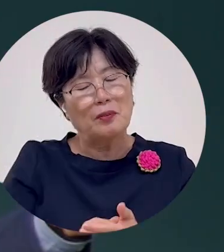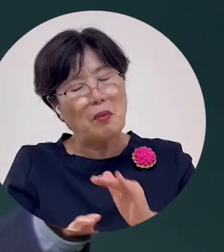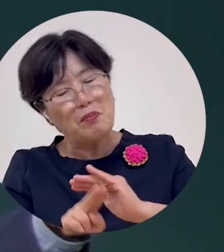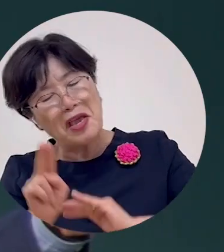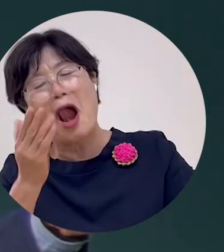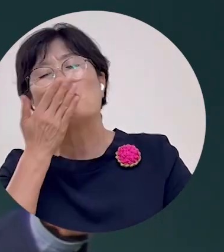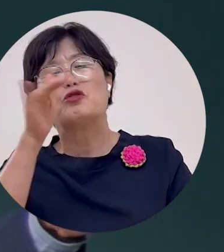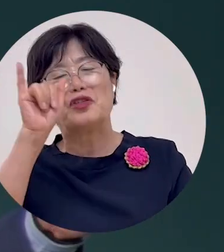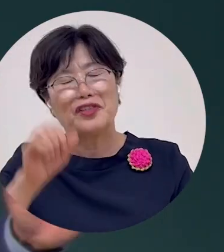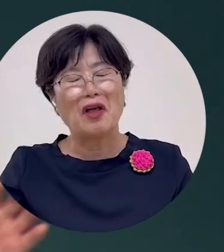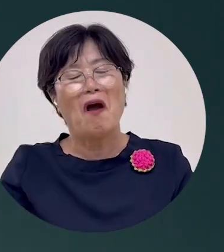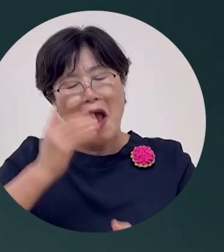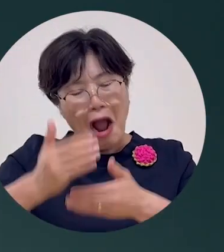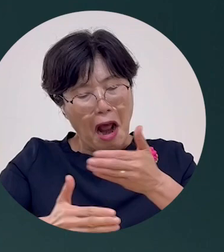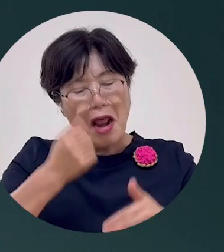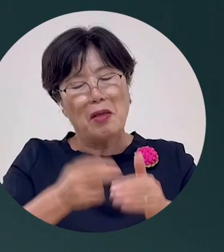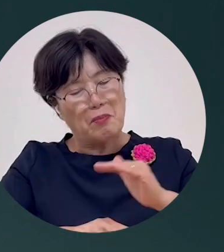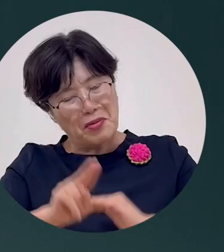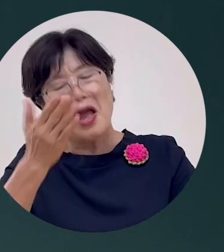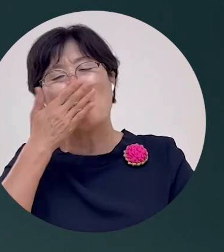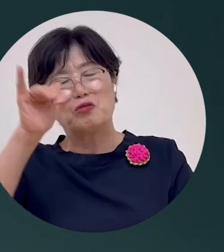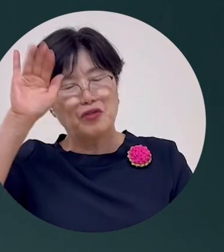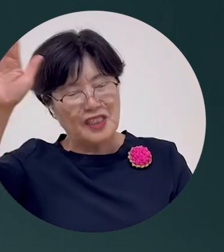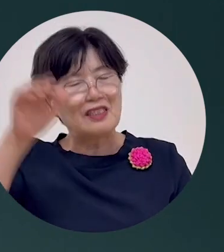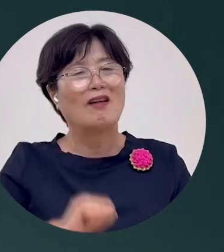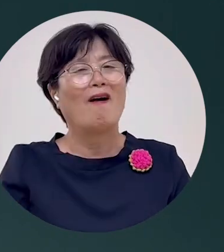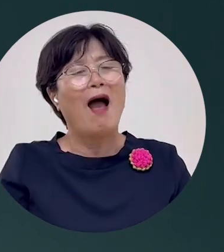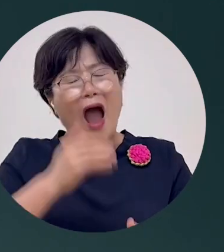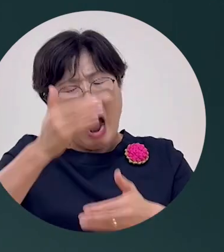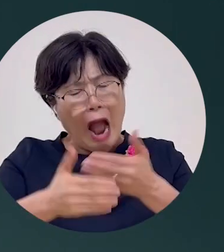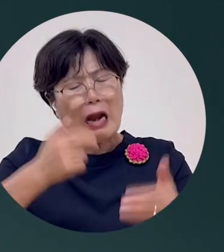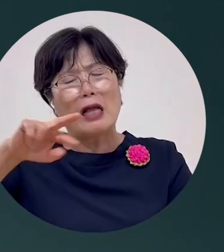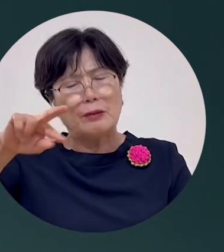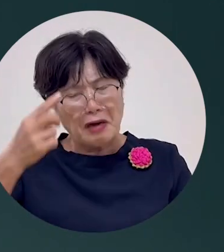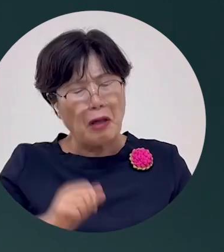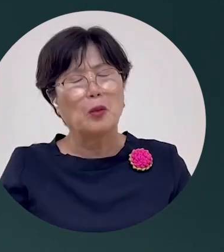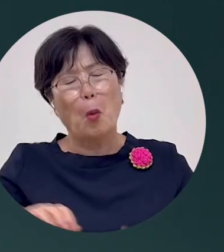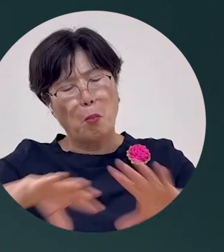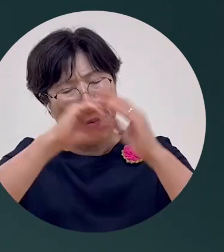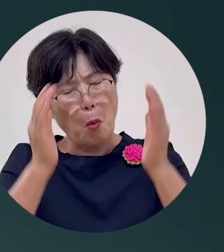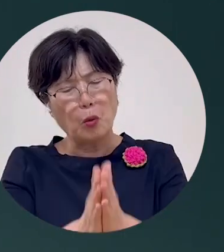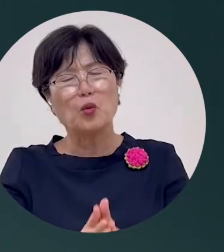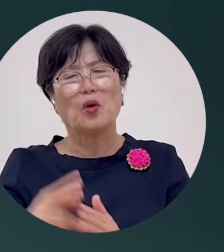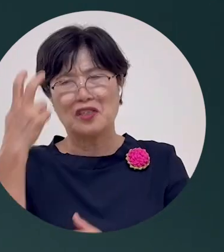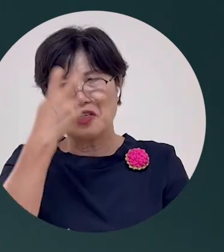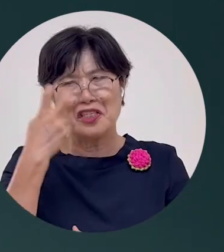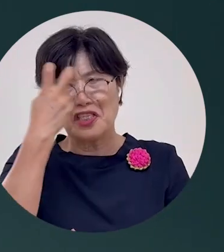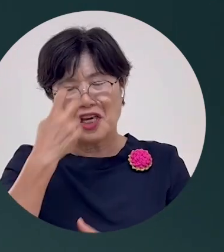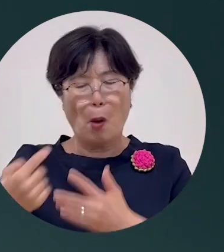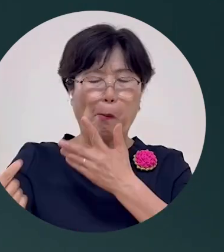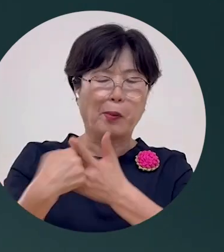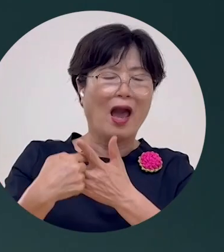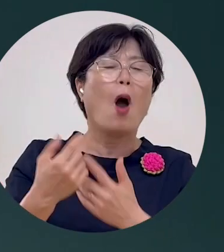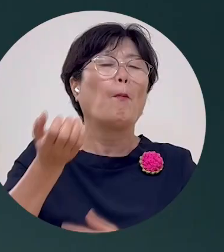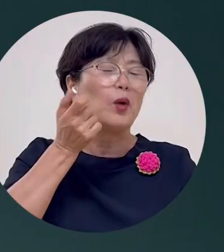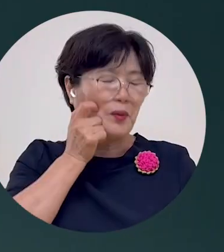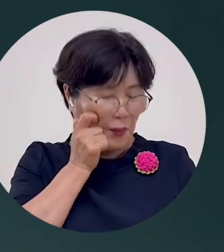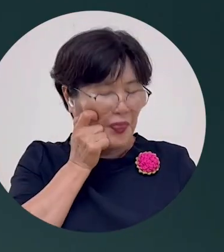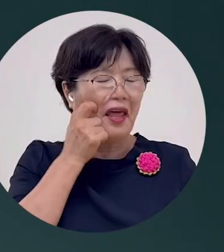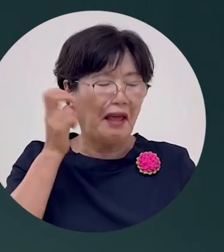같았습니다. 아무리 하나님이라도 모든 것을 지켜보지는 못하리라고